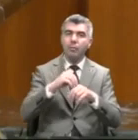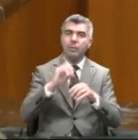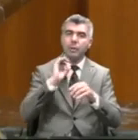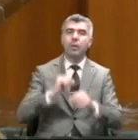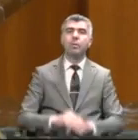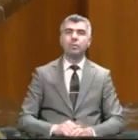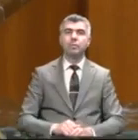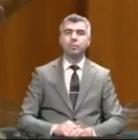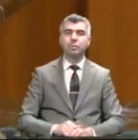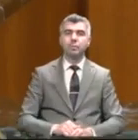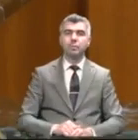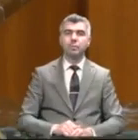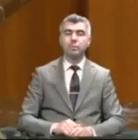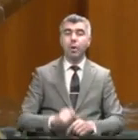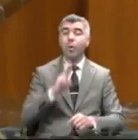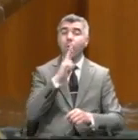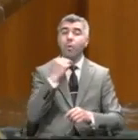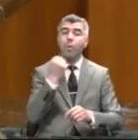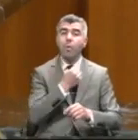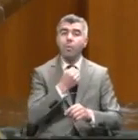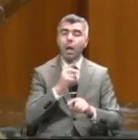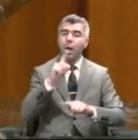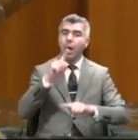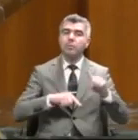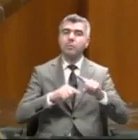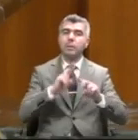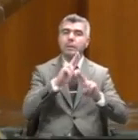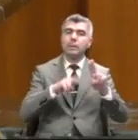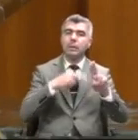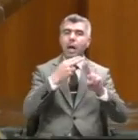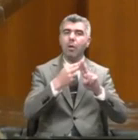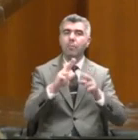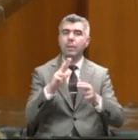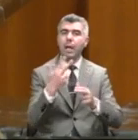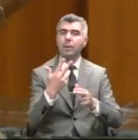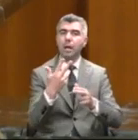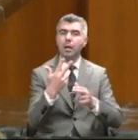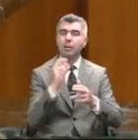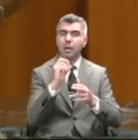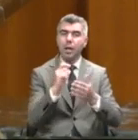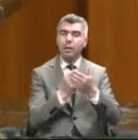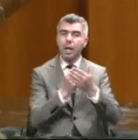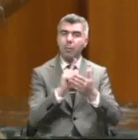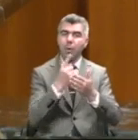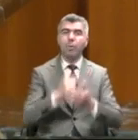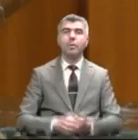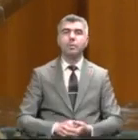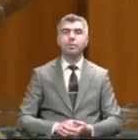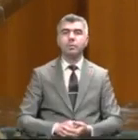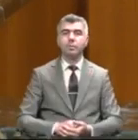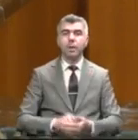في حين عبرت الحكومه عن تعذر التفاعل مع باقي الطلبه الثلاث الطلب الاول حول